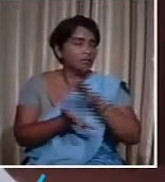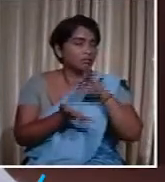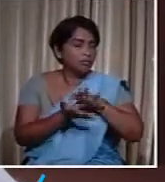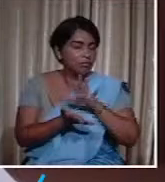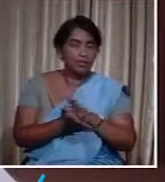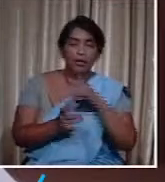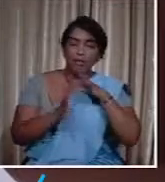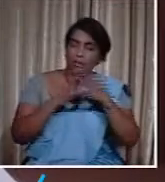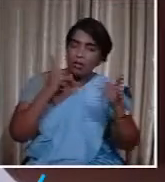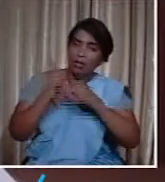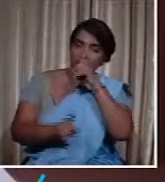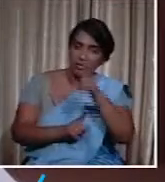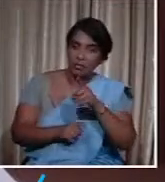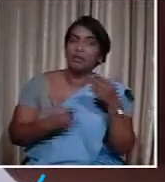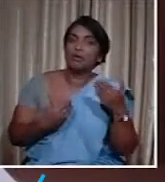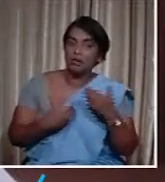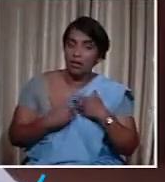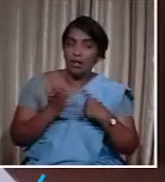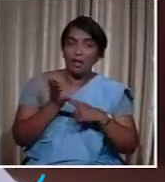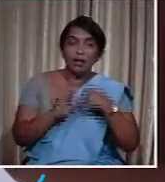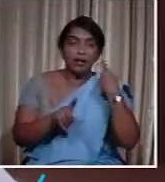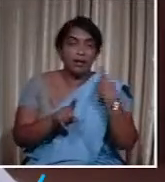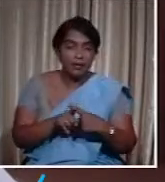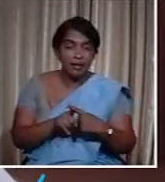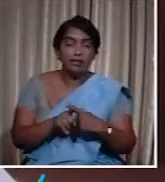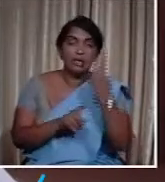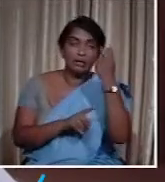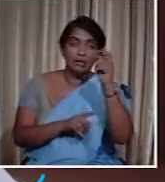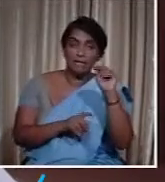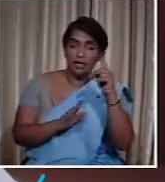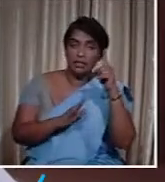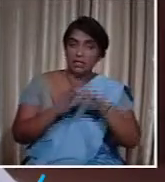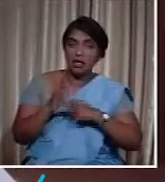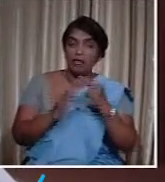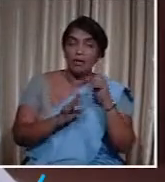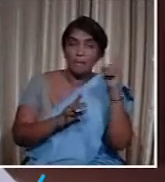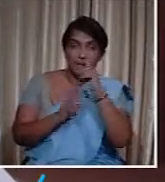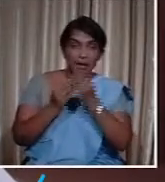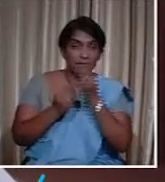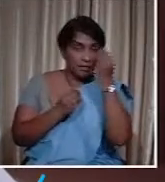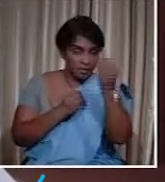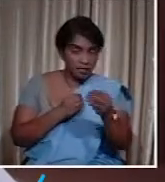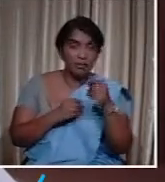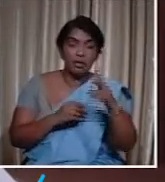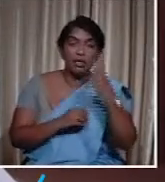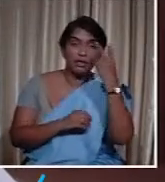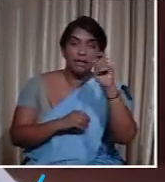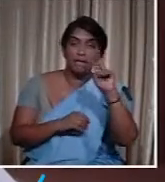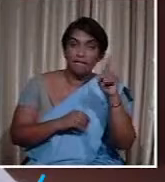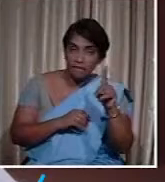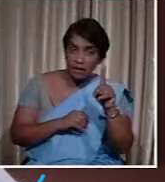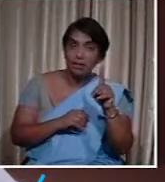කතා කරාත් මේ බදු සහනය 2020 ජනවාරි මාසේ පළවෙනිදා ලබා දෙනකොට 2021